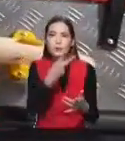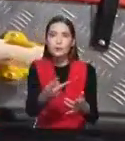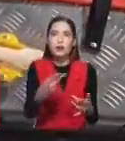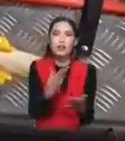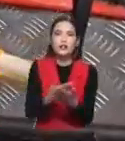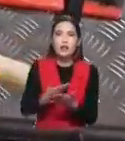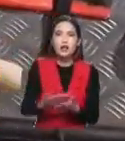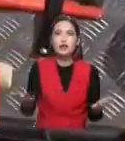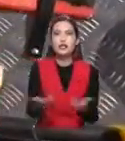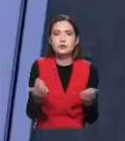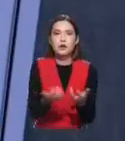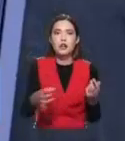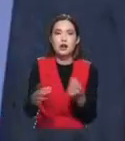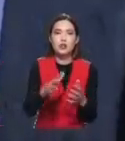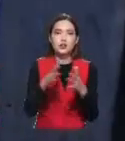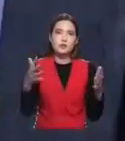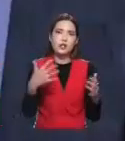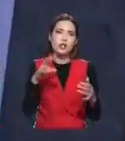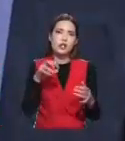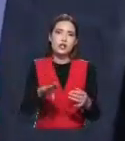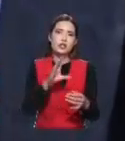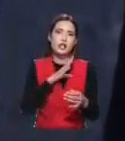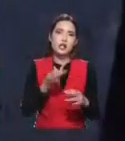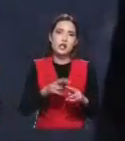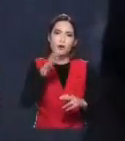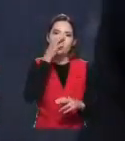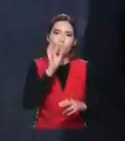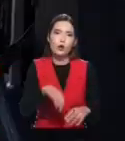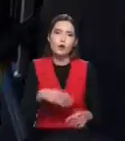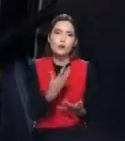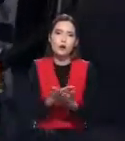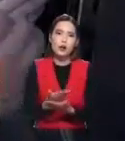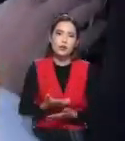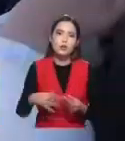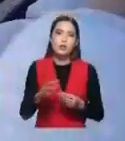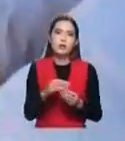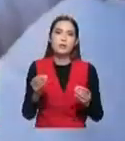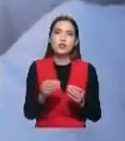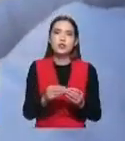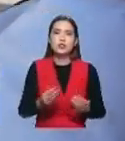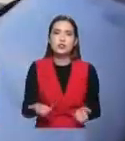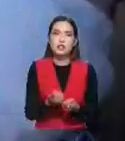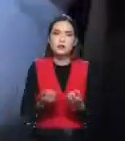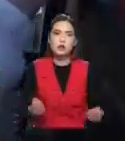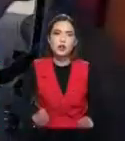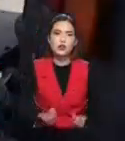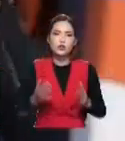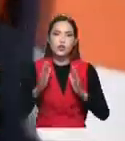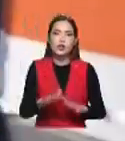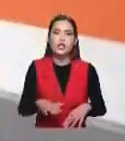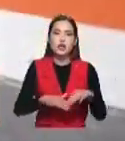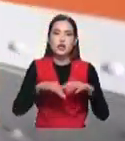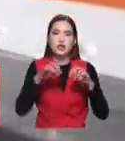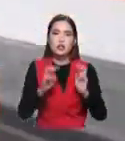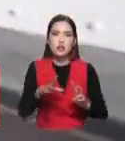спасателей региона более 3000 выездов, сотни эвакуированных людей и почти 200 спасенных жизней. За сухими цифрами стоит слаженная